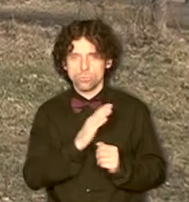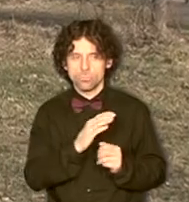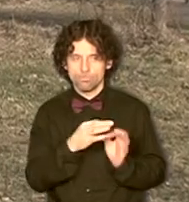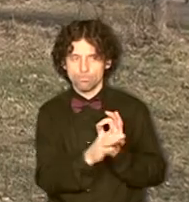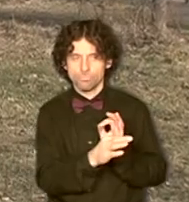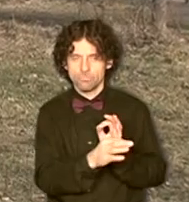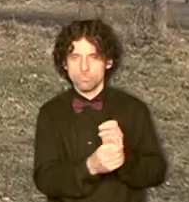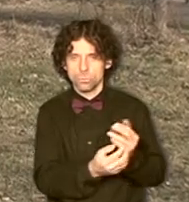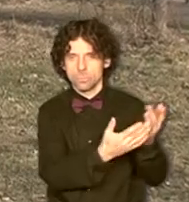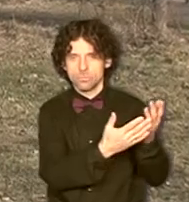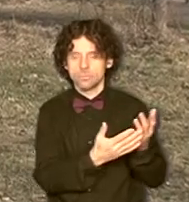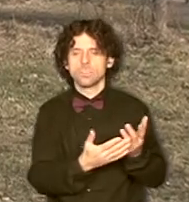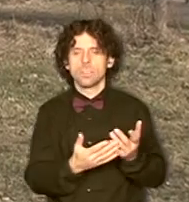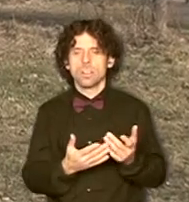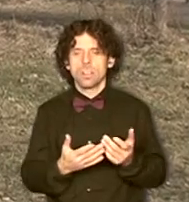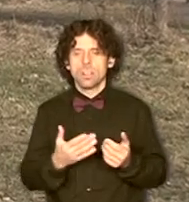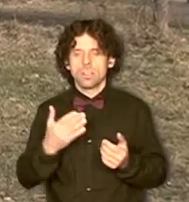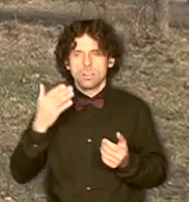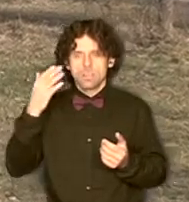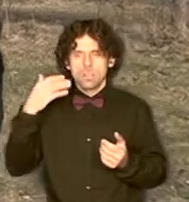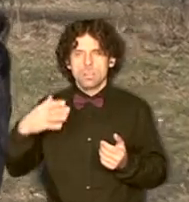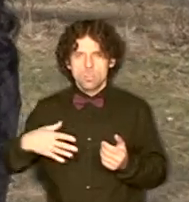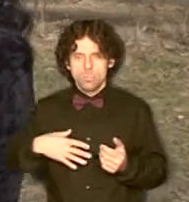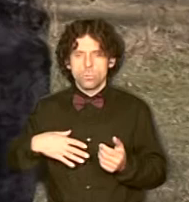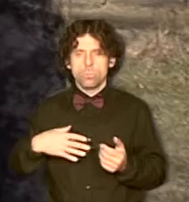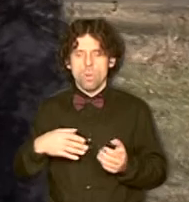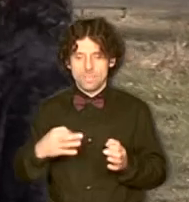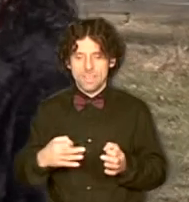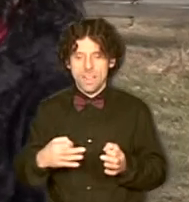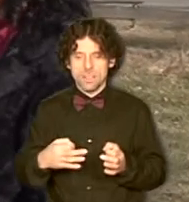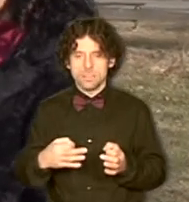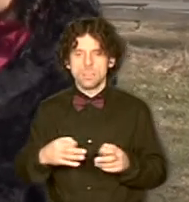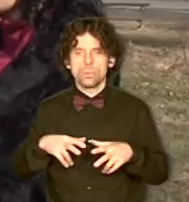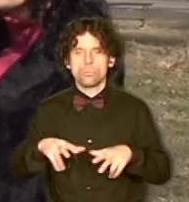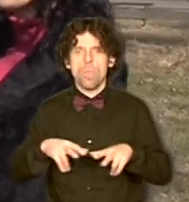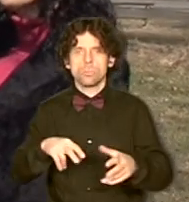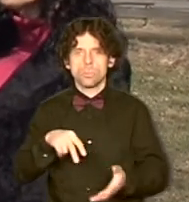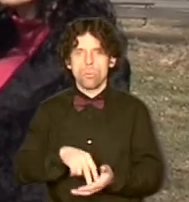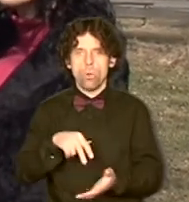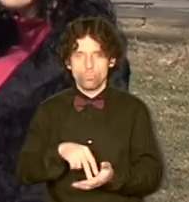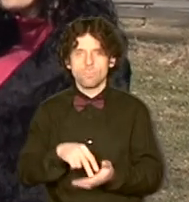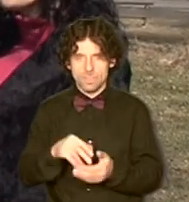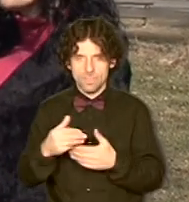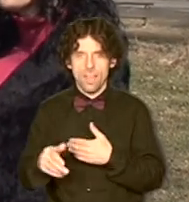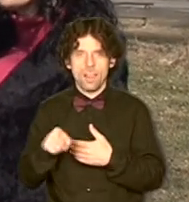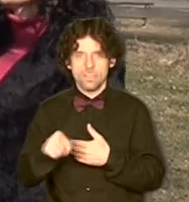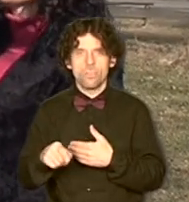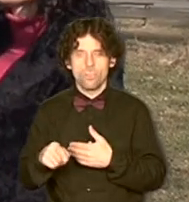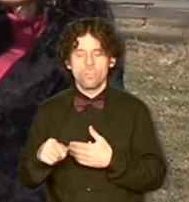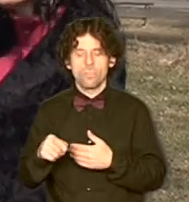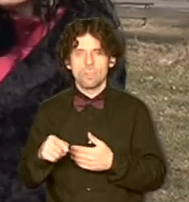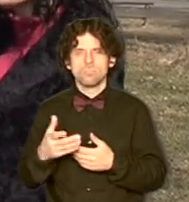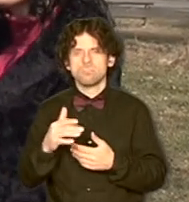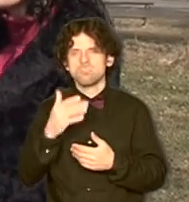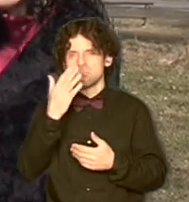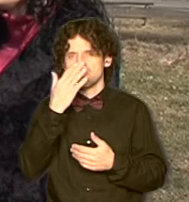nazw. Obrząt do tej pory funkcjonuje na Śląsku Cieszyńskim, w Skoczowie dokładnie. Na czym polegał ten